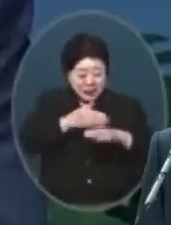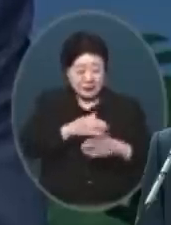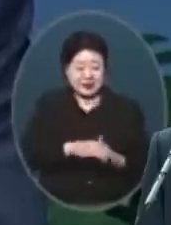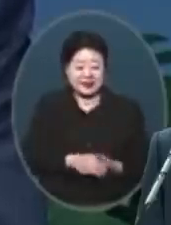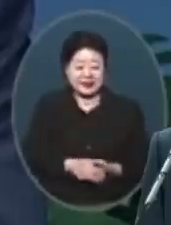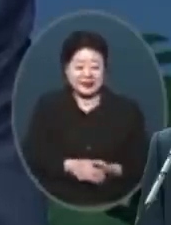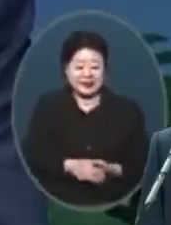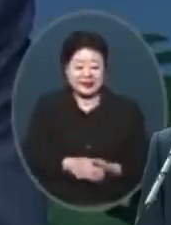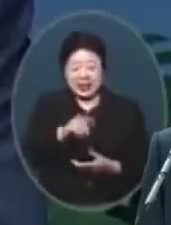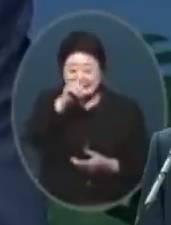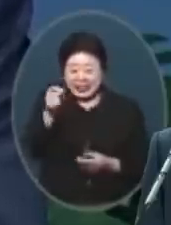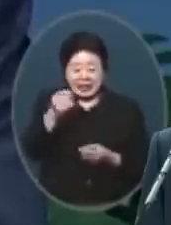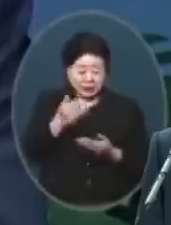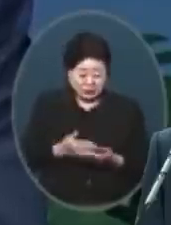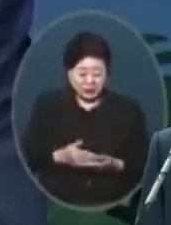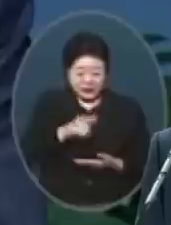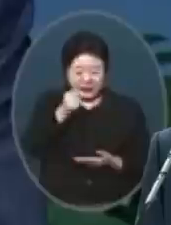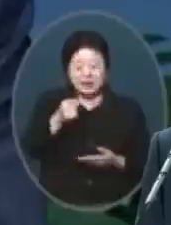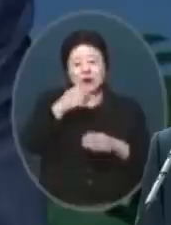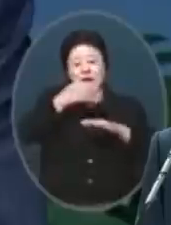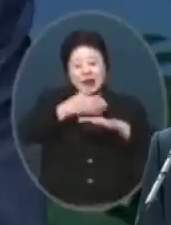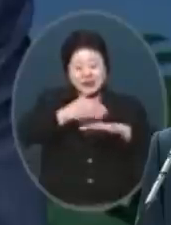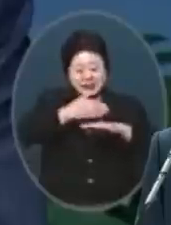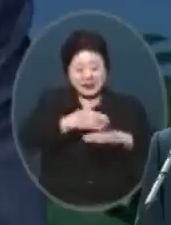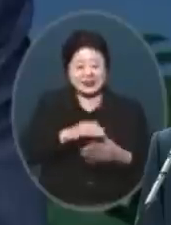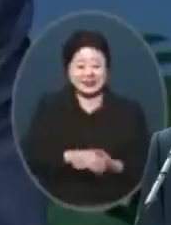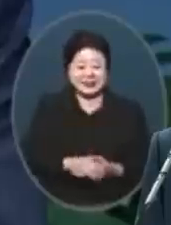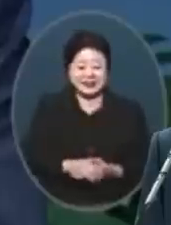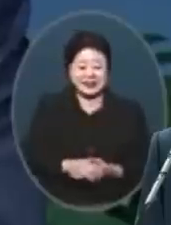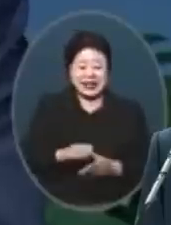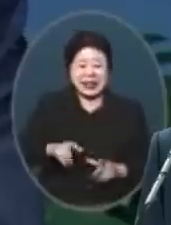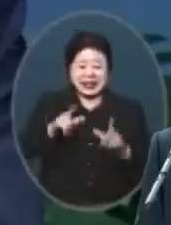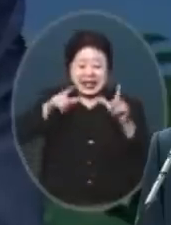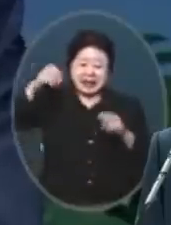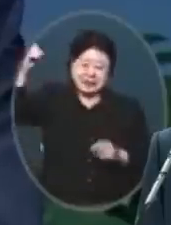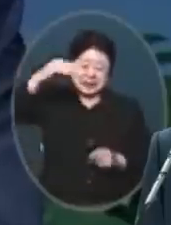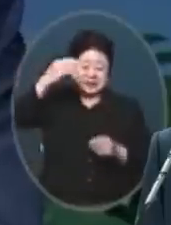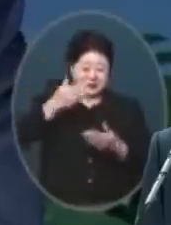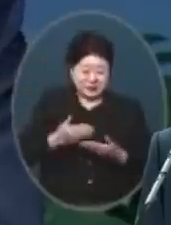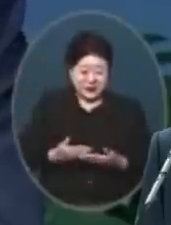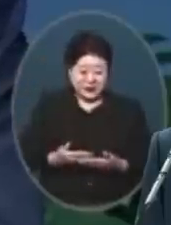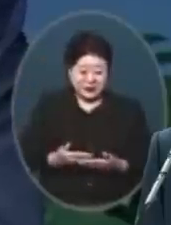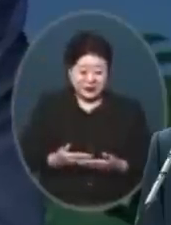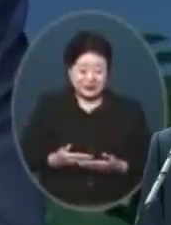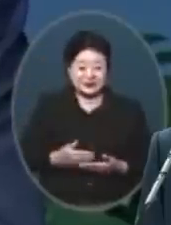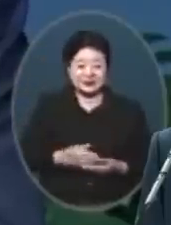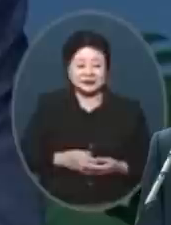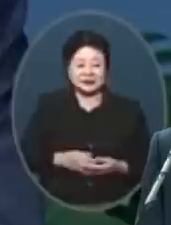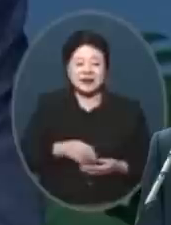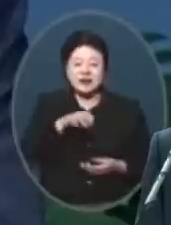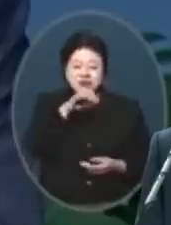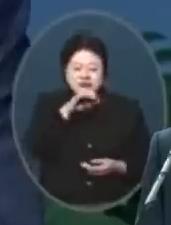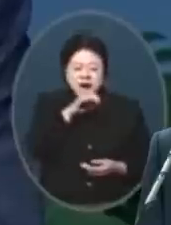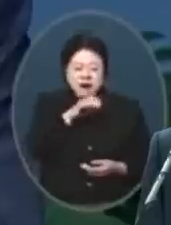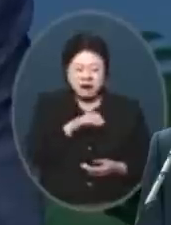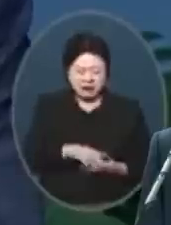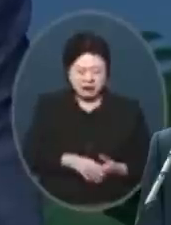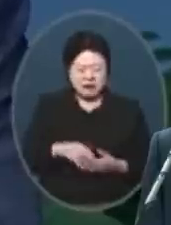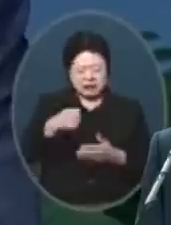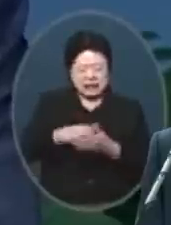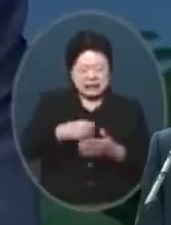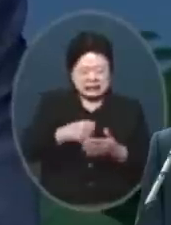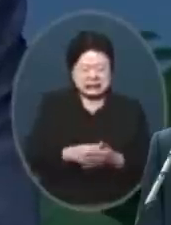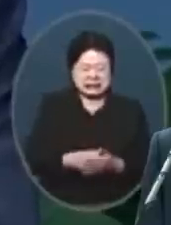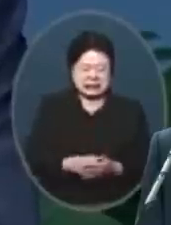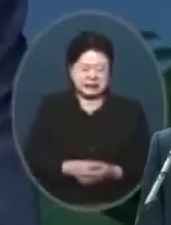감사하면 달을 주시고 달 보고 감사하면 태양빛을 주신다고. 우리가 불평과 원망과 탄식을